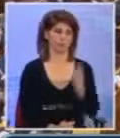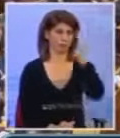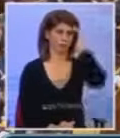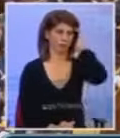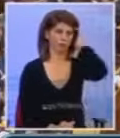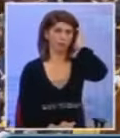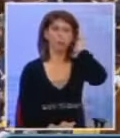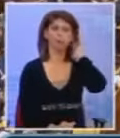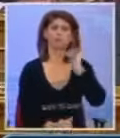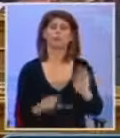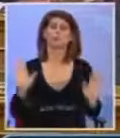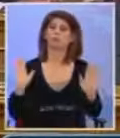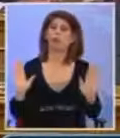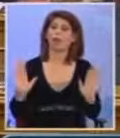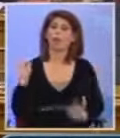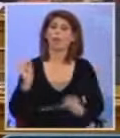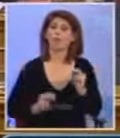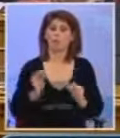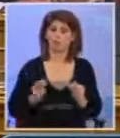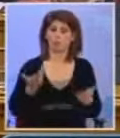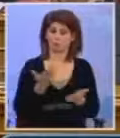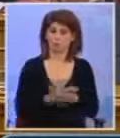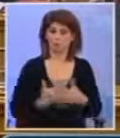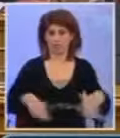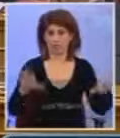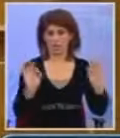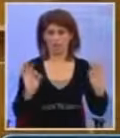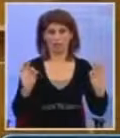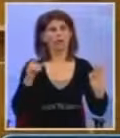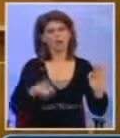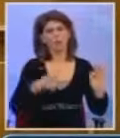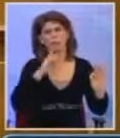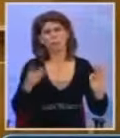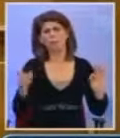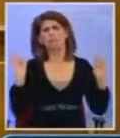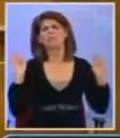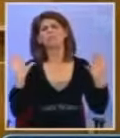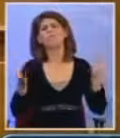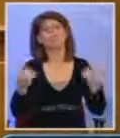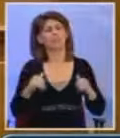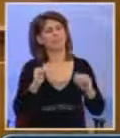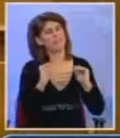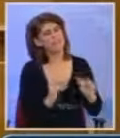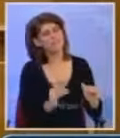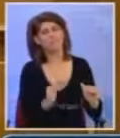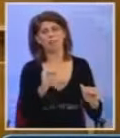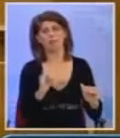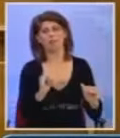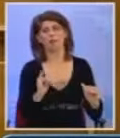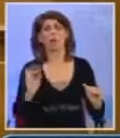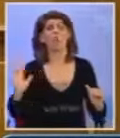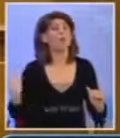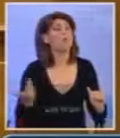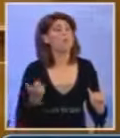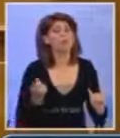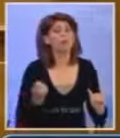Αλλά το πρόβλημα το οποίο σας έθεσα στην αρχή και για το οποίο δεν είχατε απάντηση καμία, παραμένει. Πού θα